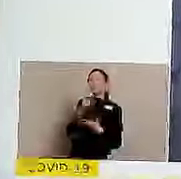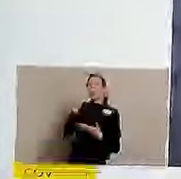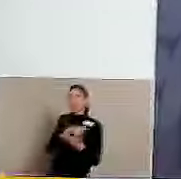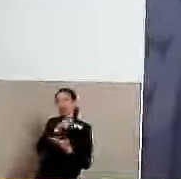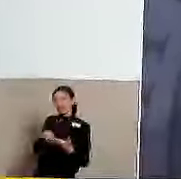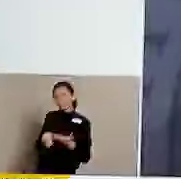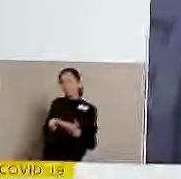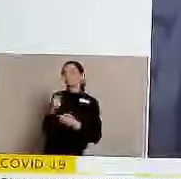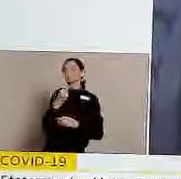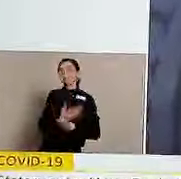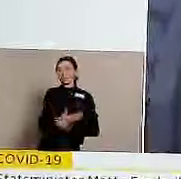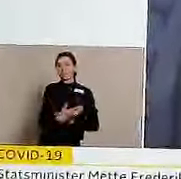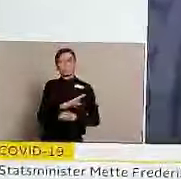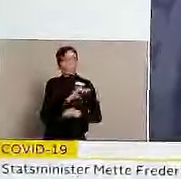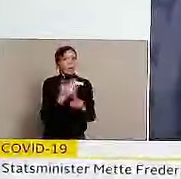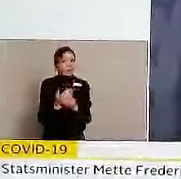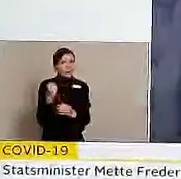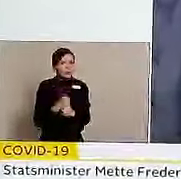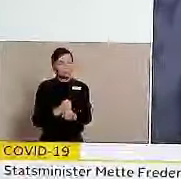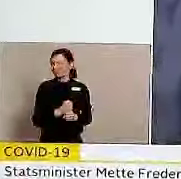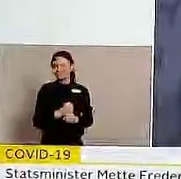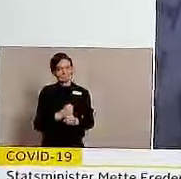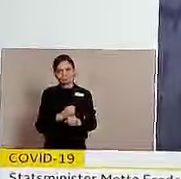متابعة من يكون في